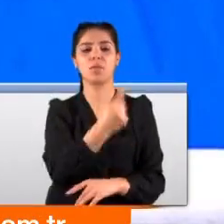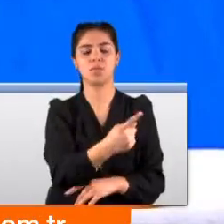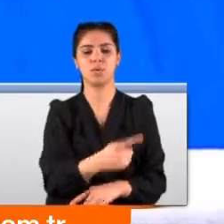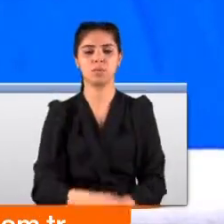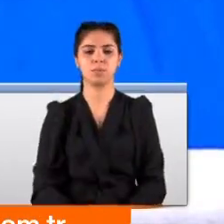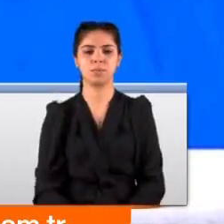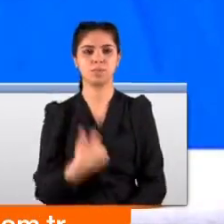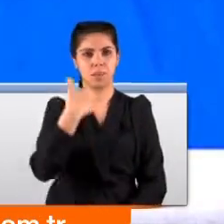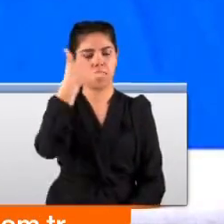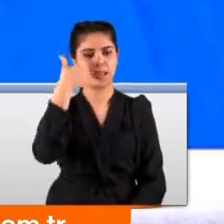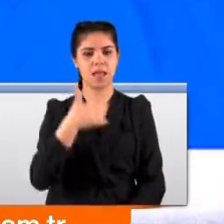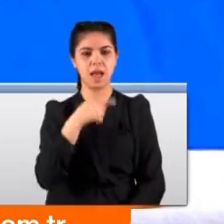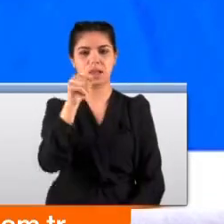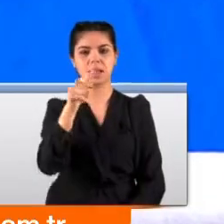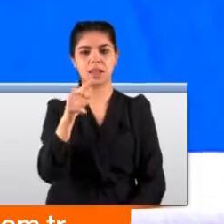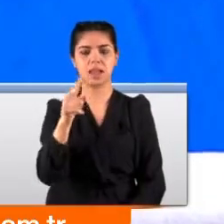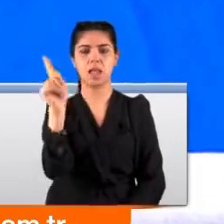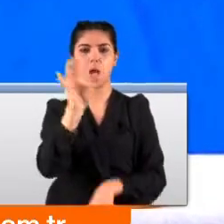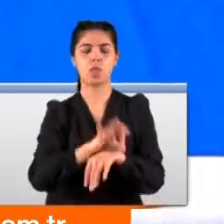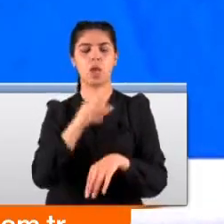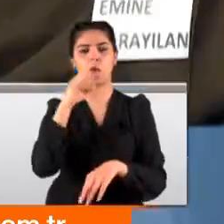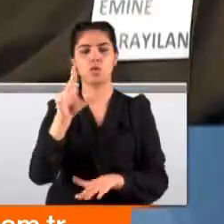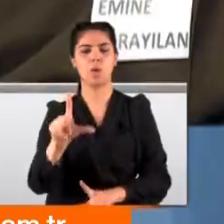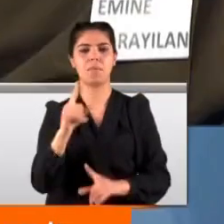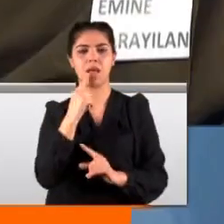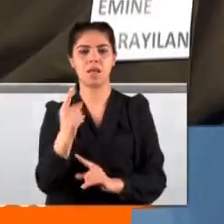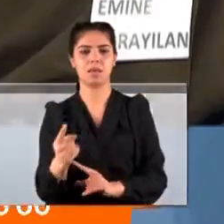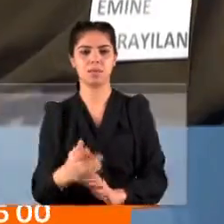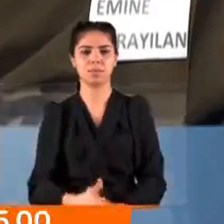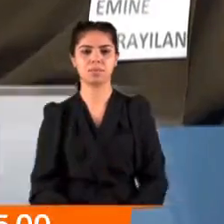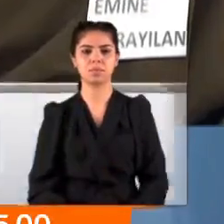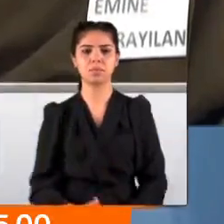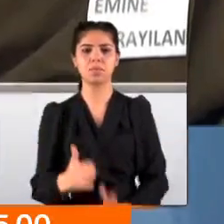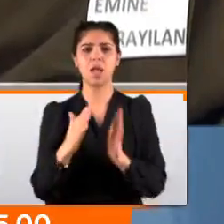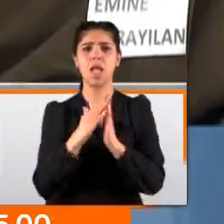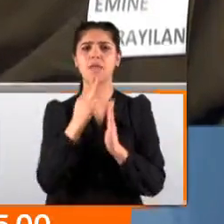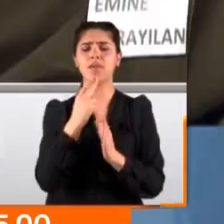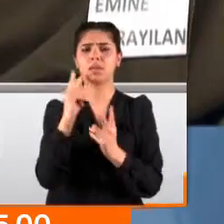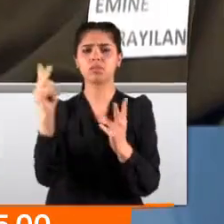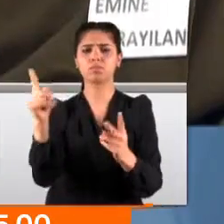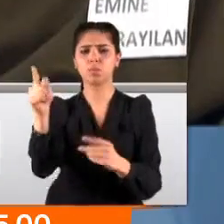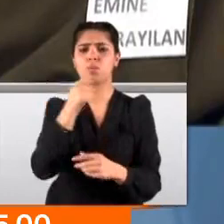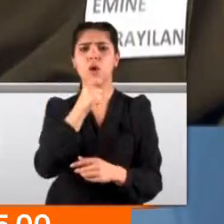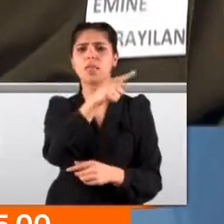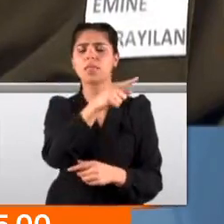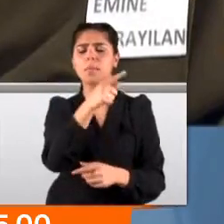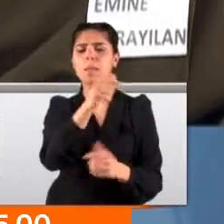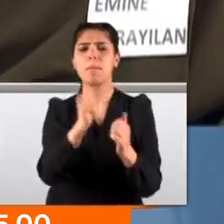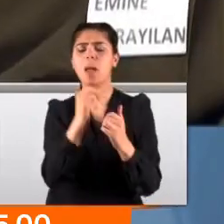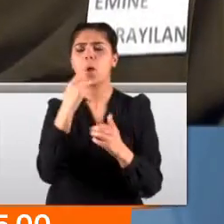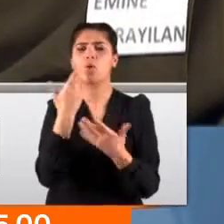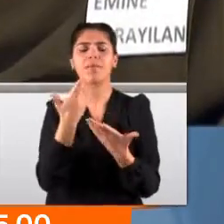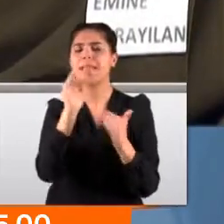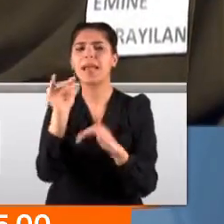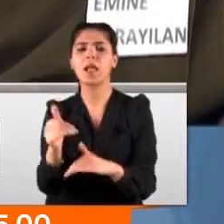Adem beni aradı, dedi ki ne benim sizinle dedi bir 10 dakika konuşmam lazım dedi. Siz ev kadınısınız ya. Sizinle bu adam ne konuşmaya geliyor?